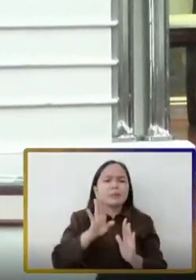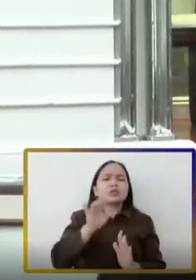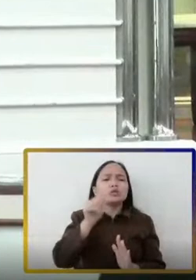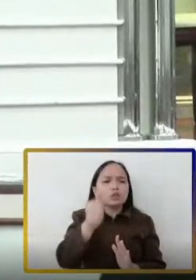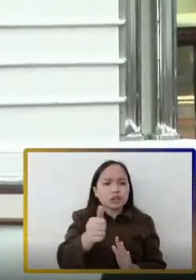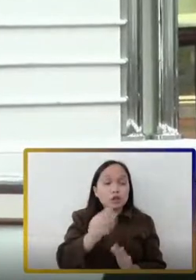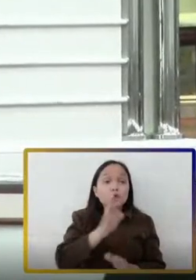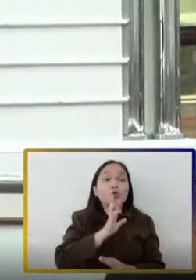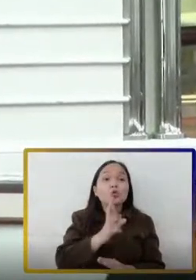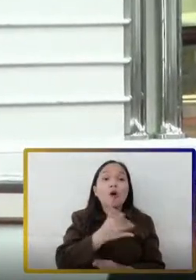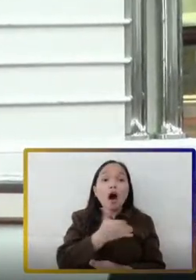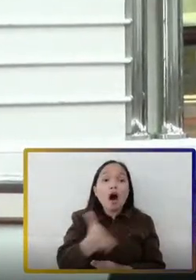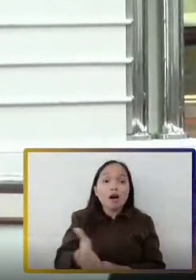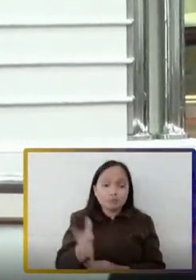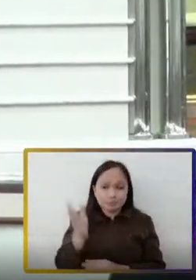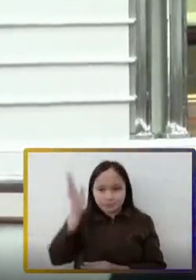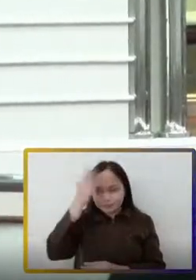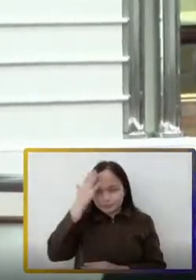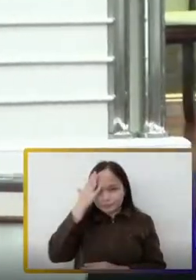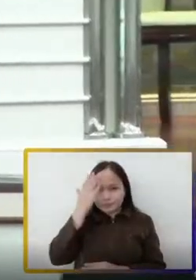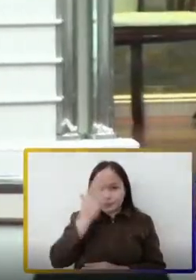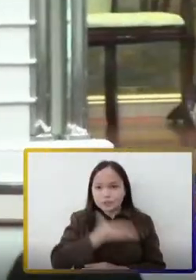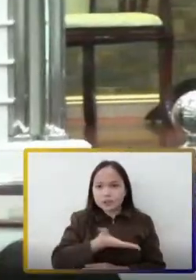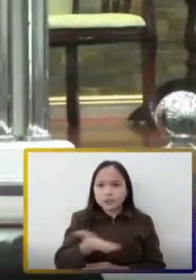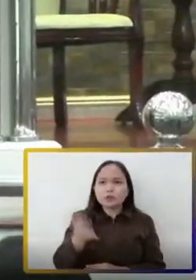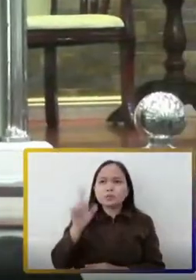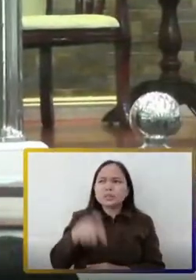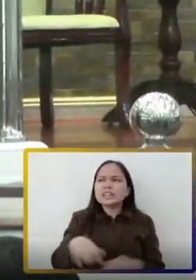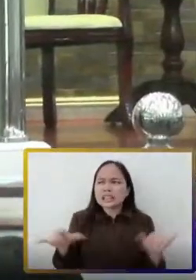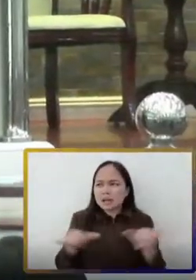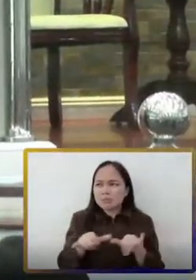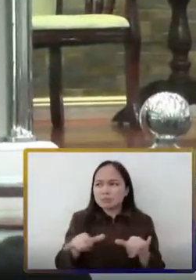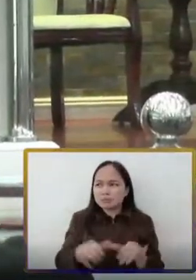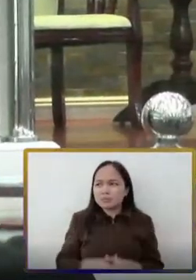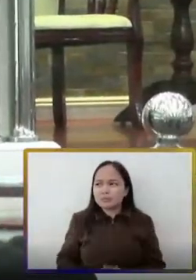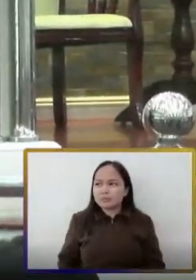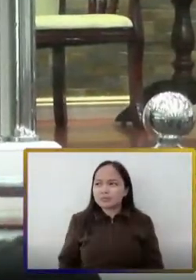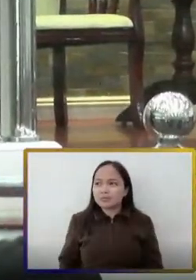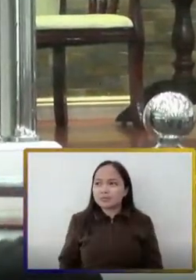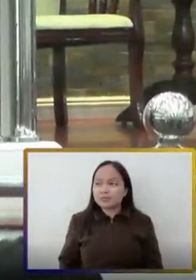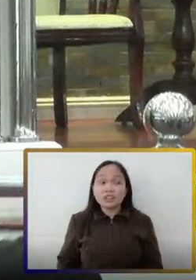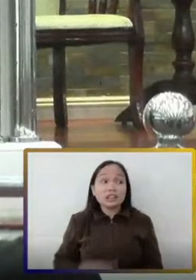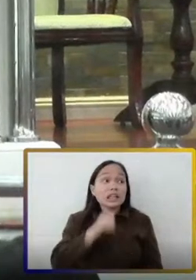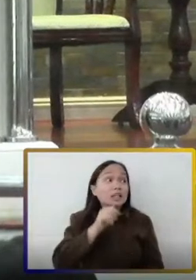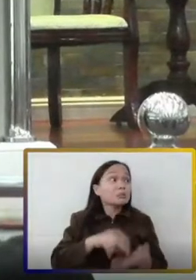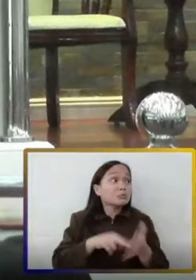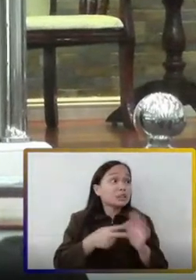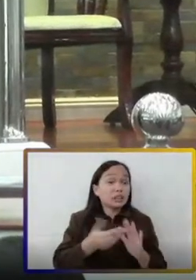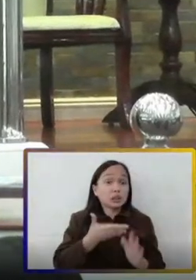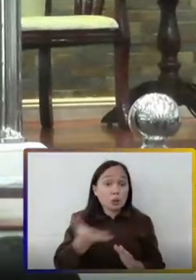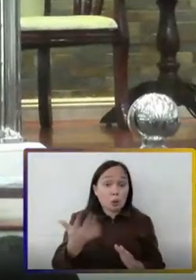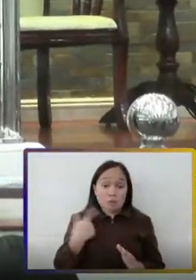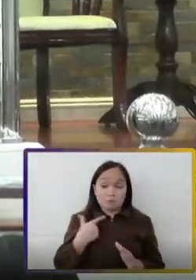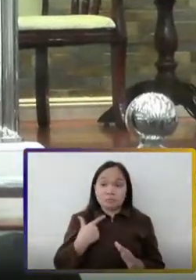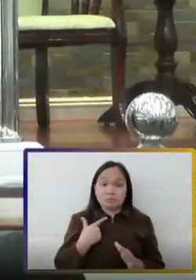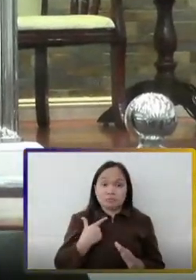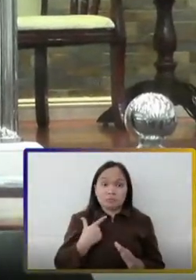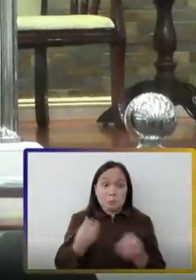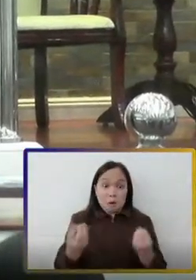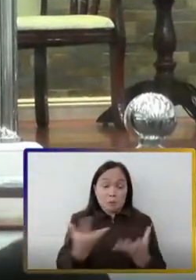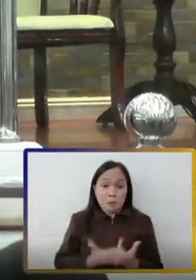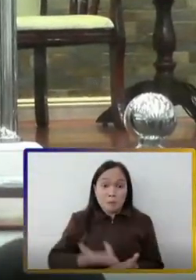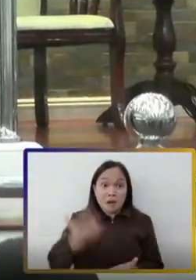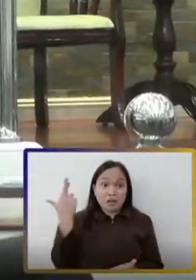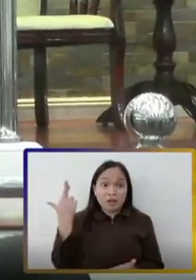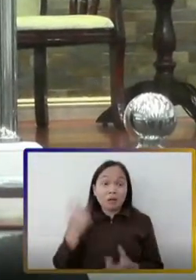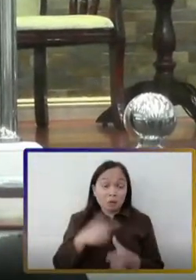a man na anytime na para ka rin bula. Hindi sapagkat marami kang pera na hindi ka na bula. Bulaan ka